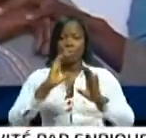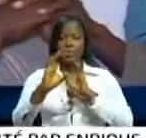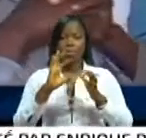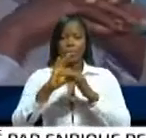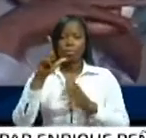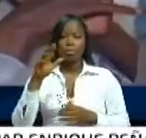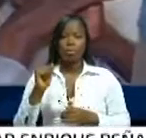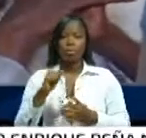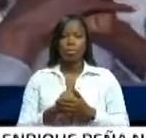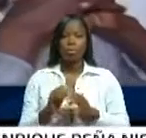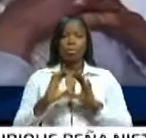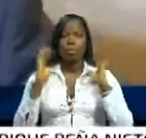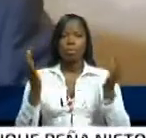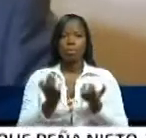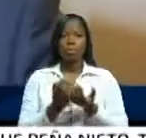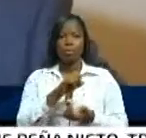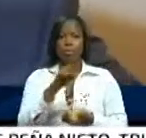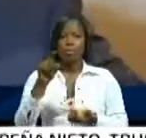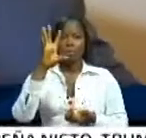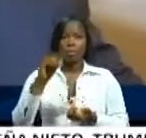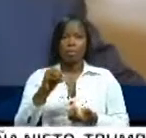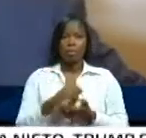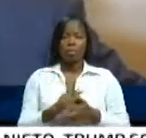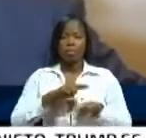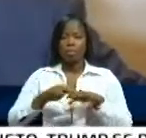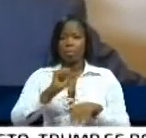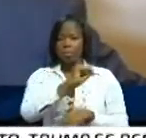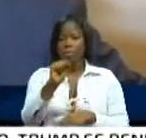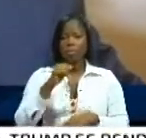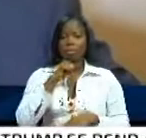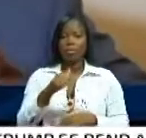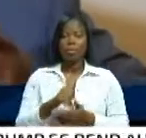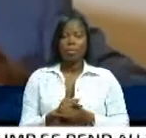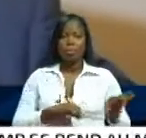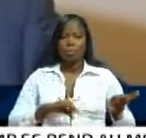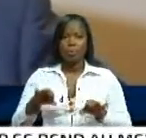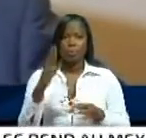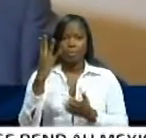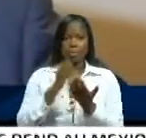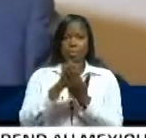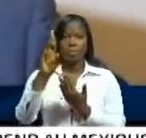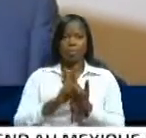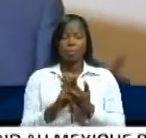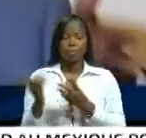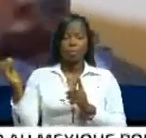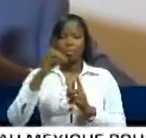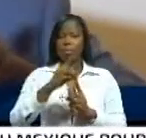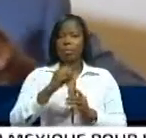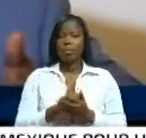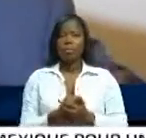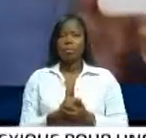coalition les 150 ne sont pas nommés parce qu'elle peut arriver le cadavre déjà plaintes